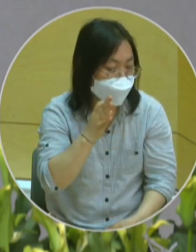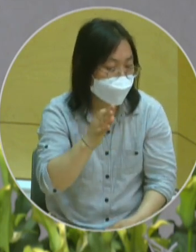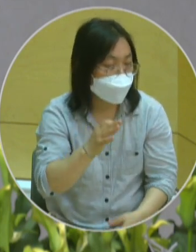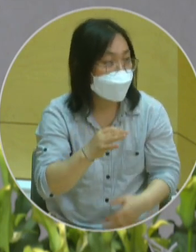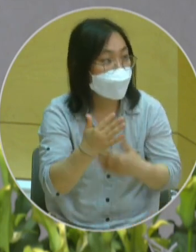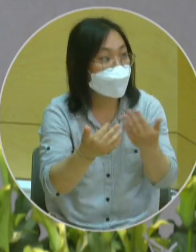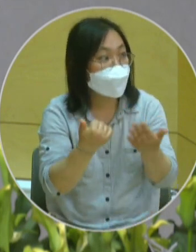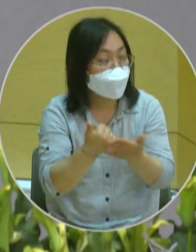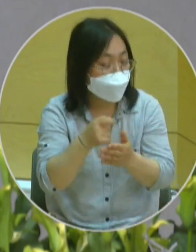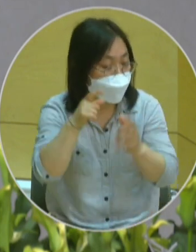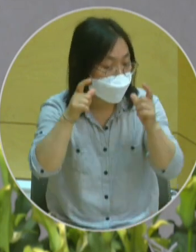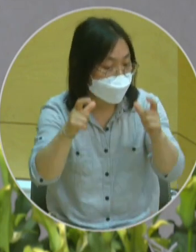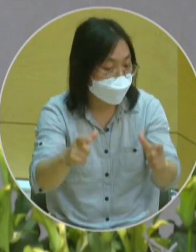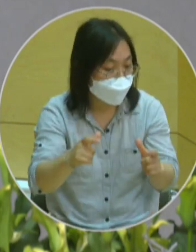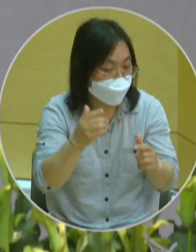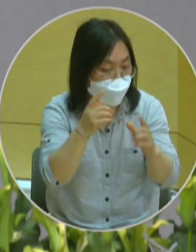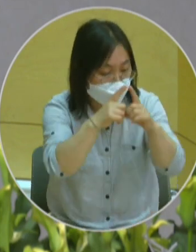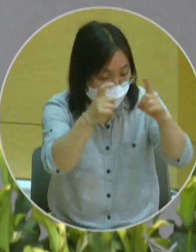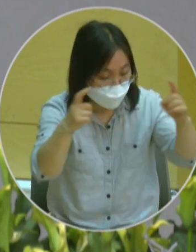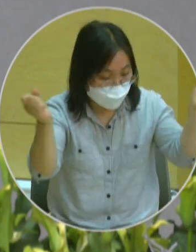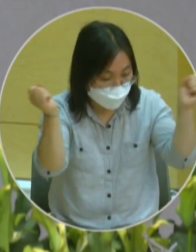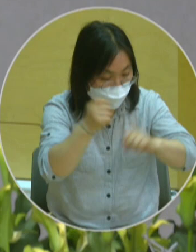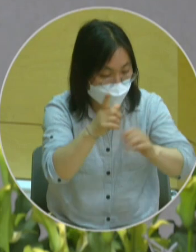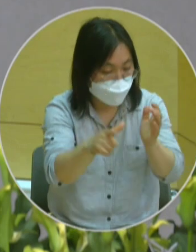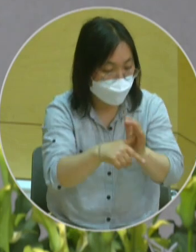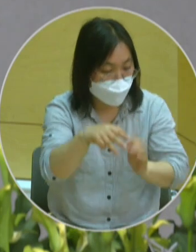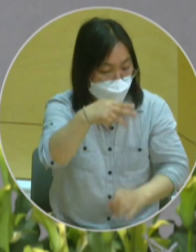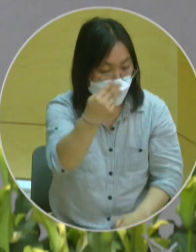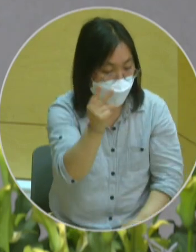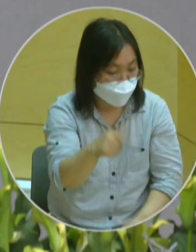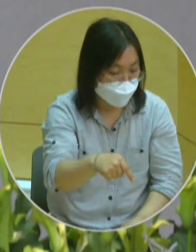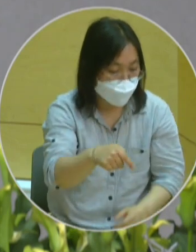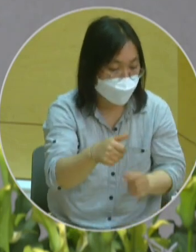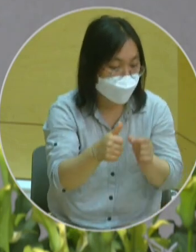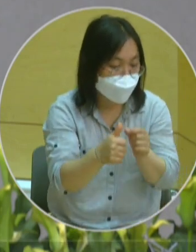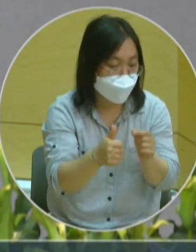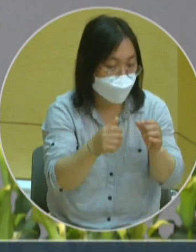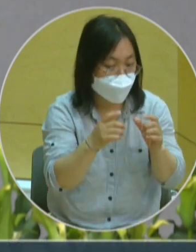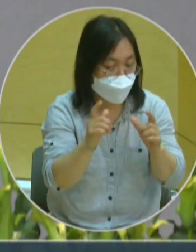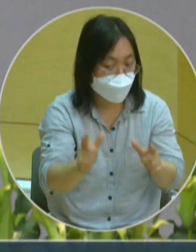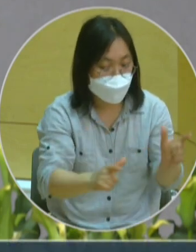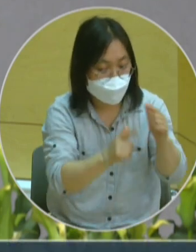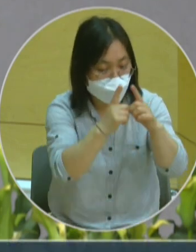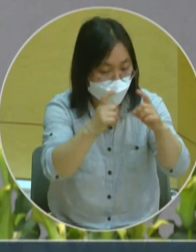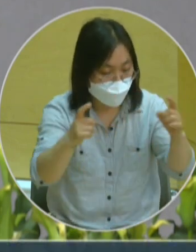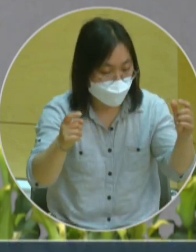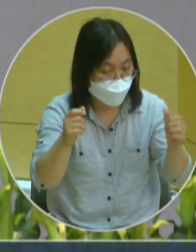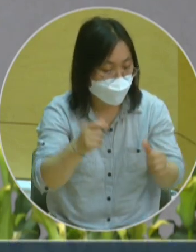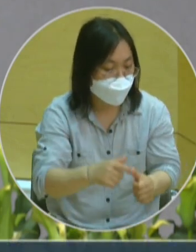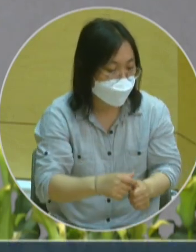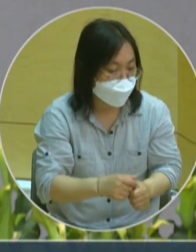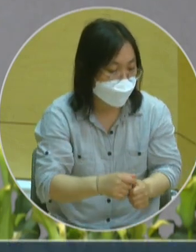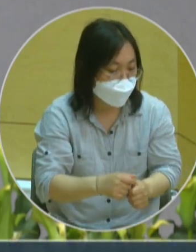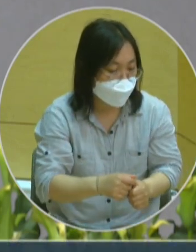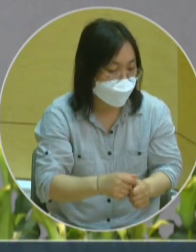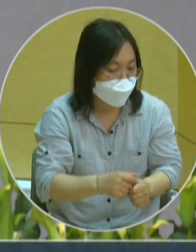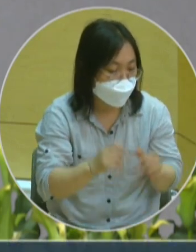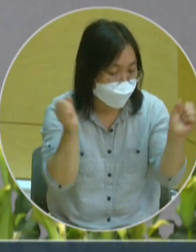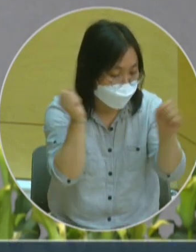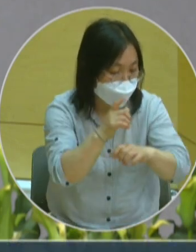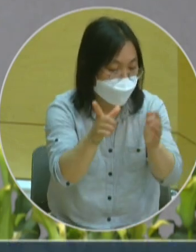하나님이 그 지역에 성을 멸하실 때 곧 롯이 거주하는 성을 엎으실 때에 하나님이 아브라함을